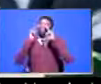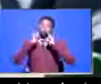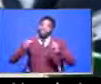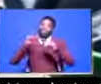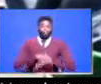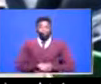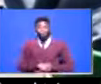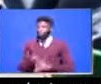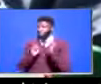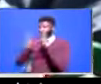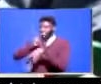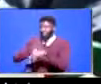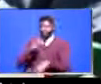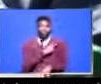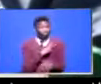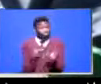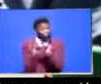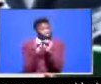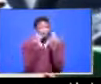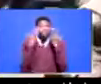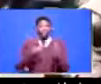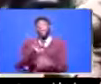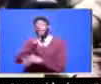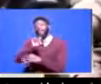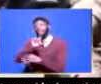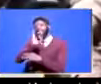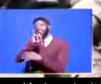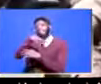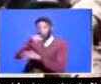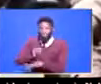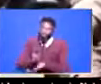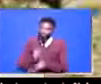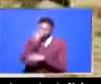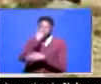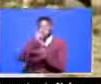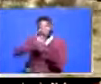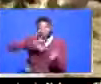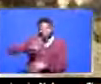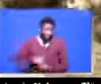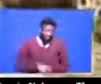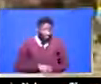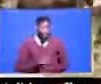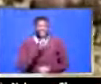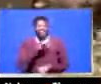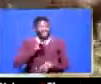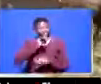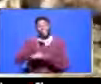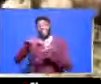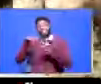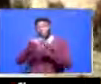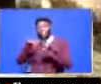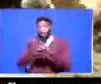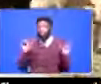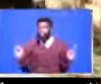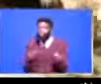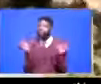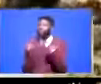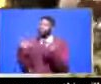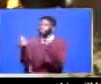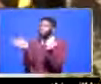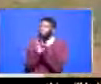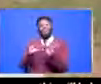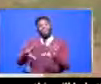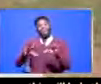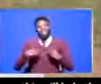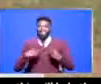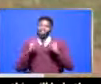a consultative meeting in Laikipia North constituency, the elders want members of the pastoral communities to commit themselves to peaceful